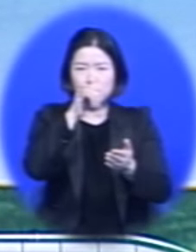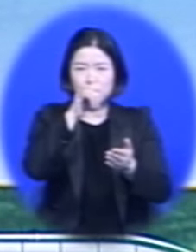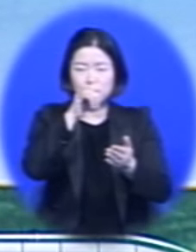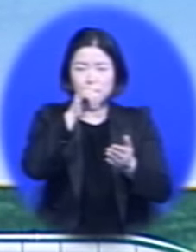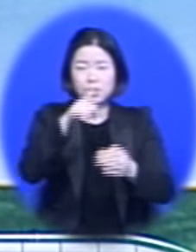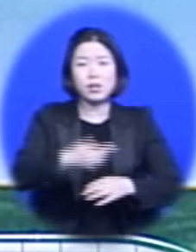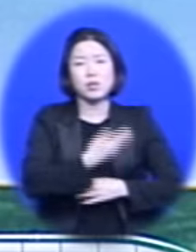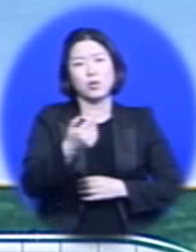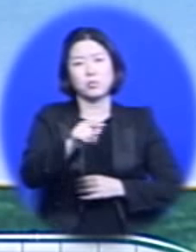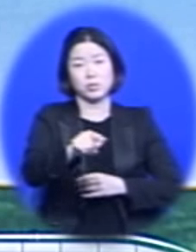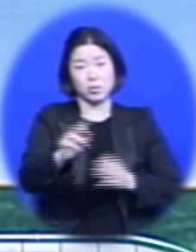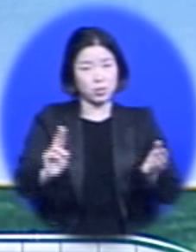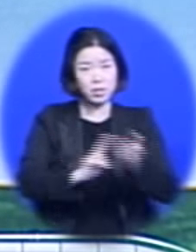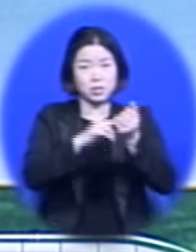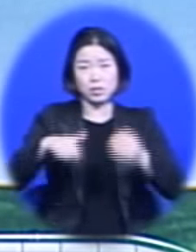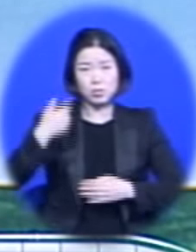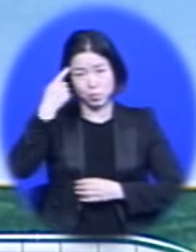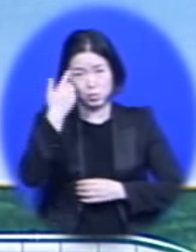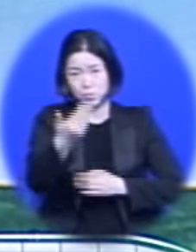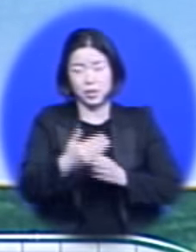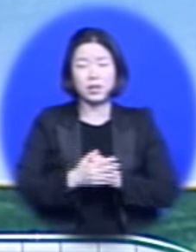여러분 그게 기적인 걸 모르세요?